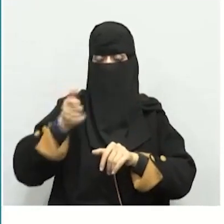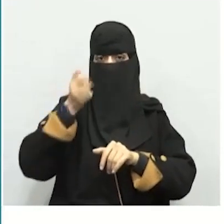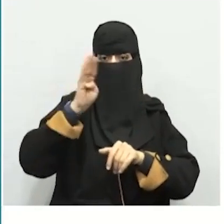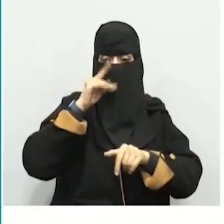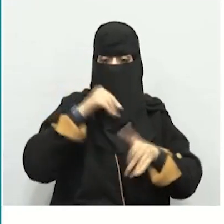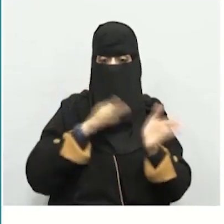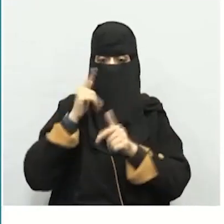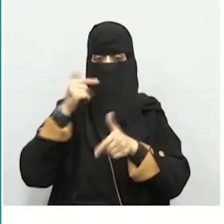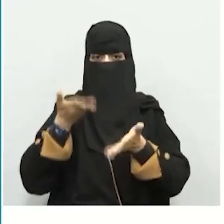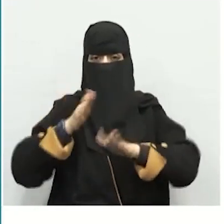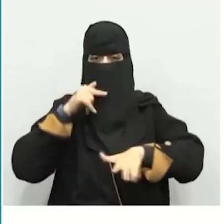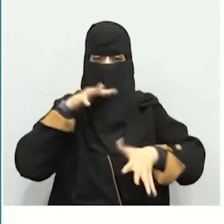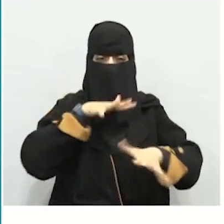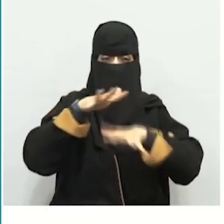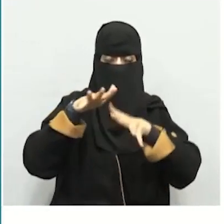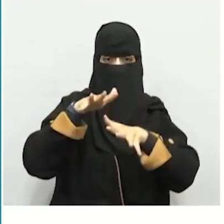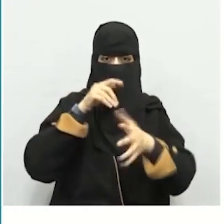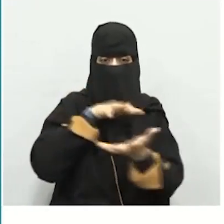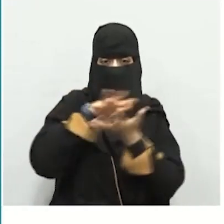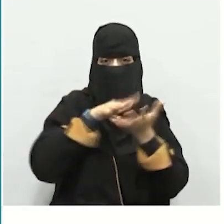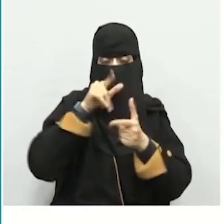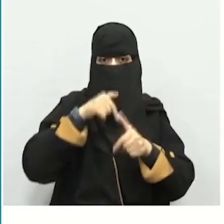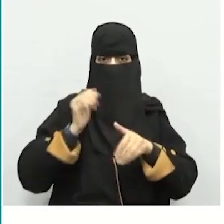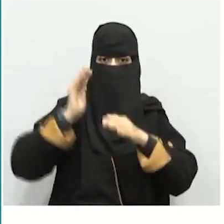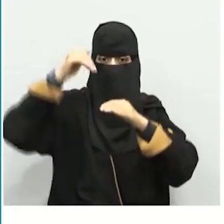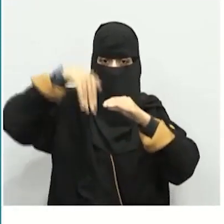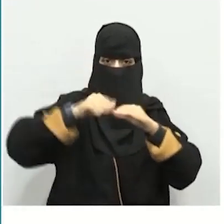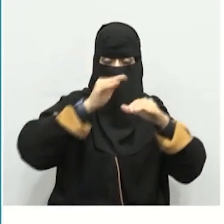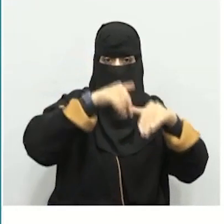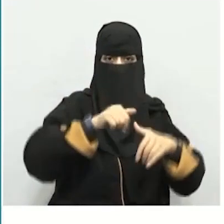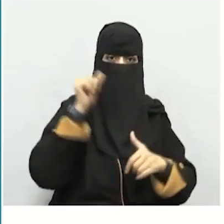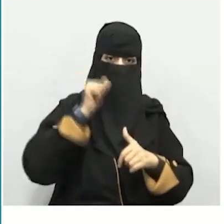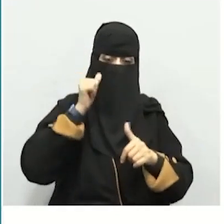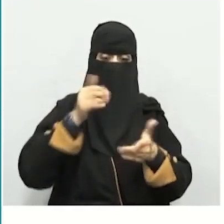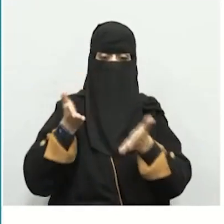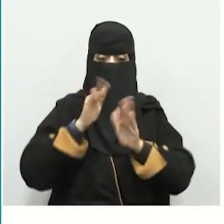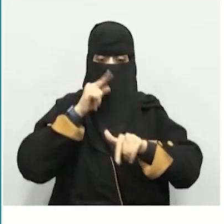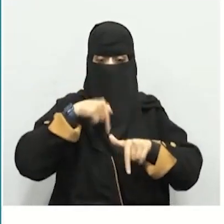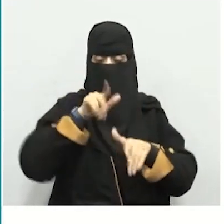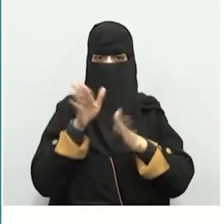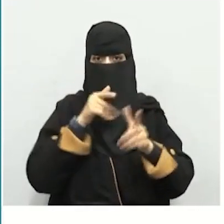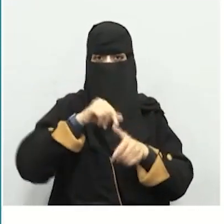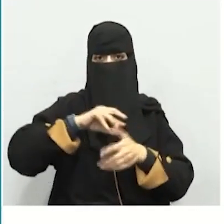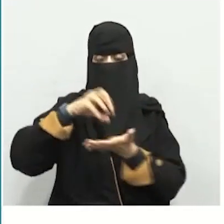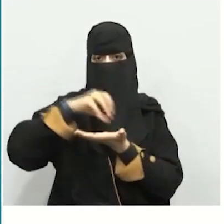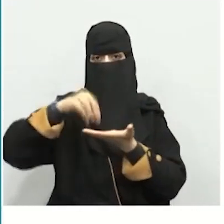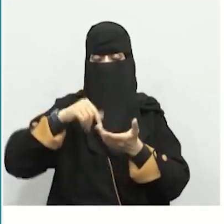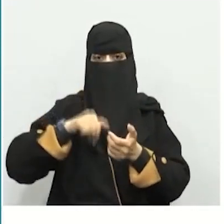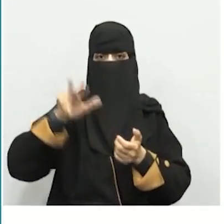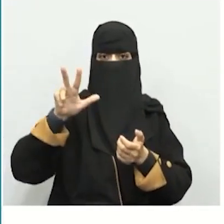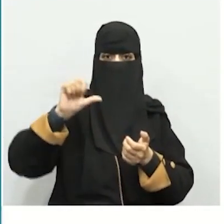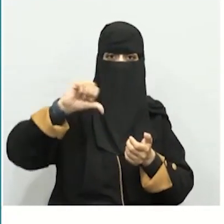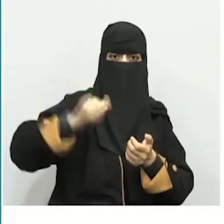في السودان، وساعد المسلمين في البوسنة والهرسك والصومال وبنغلاديش وغيرها